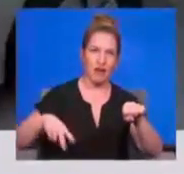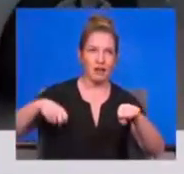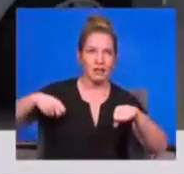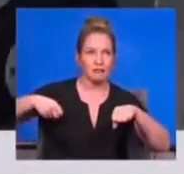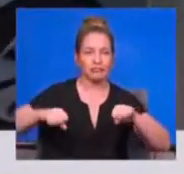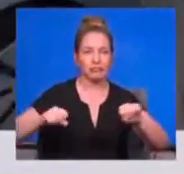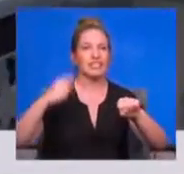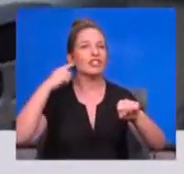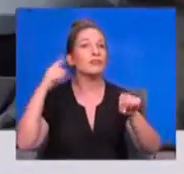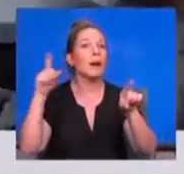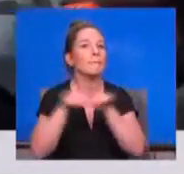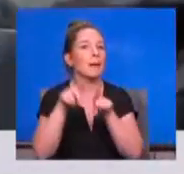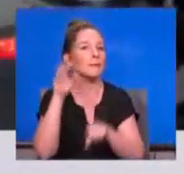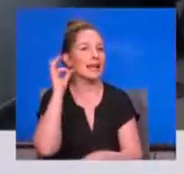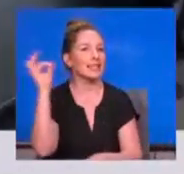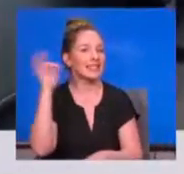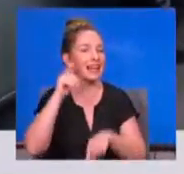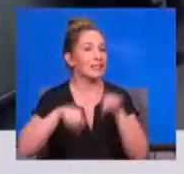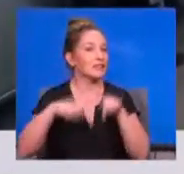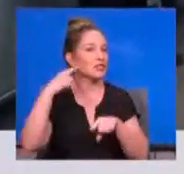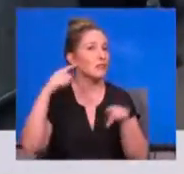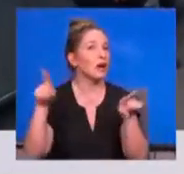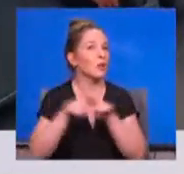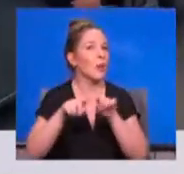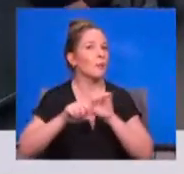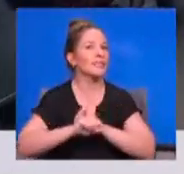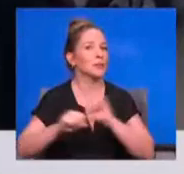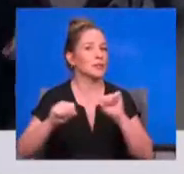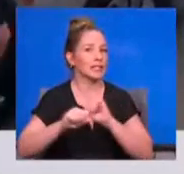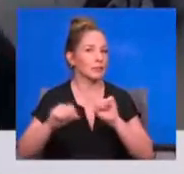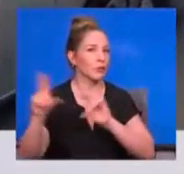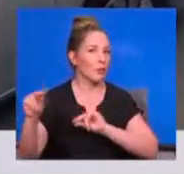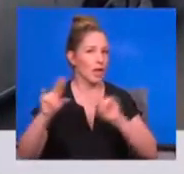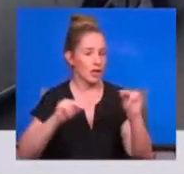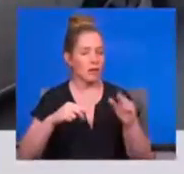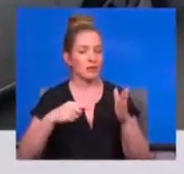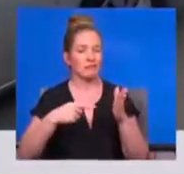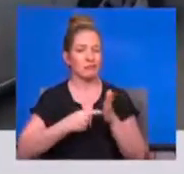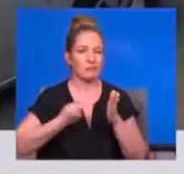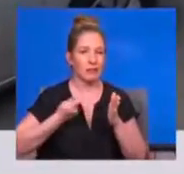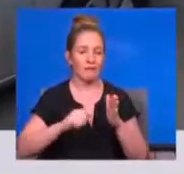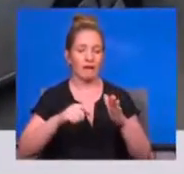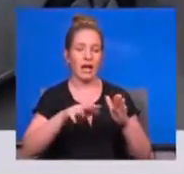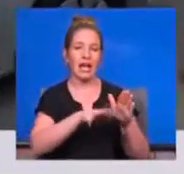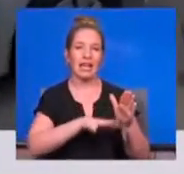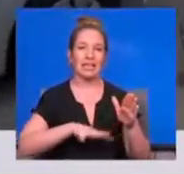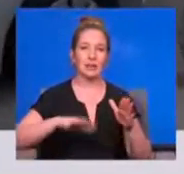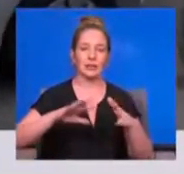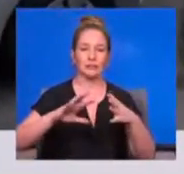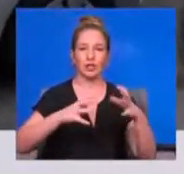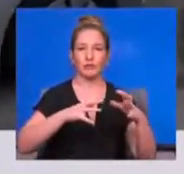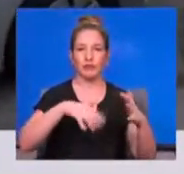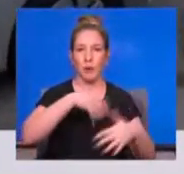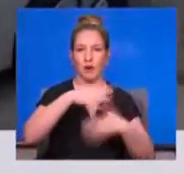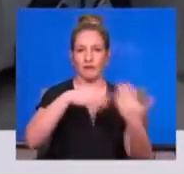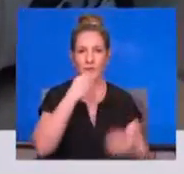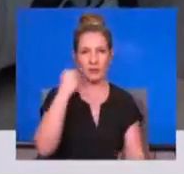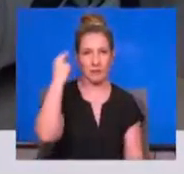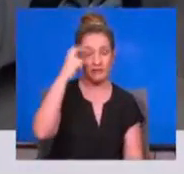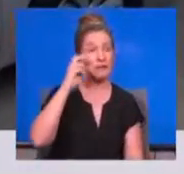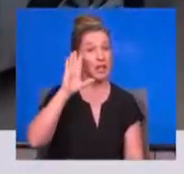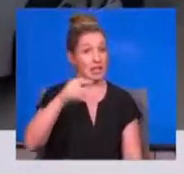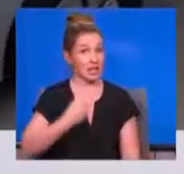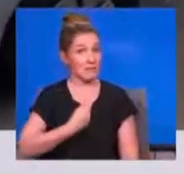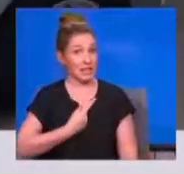לפעמים כמו פיצוצים, ככה עוברים ליד יישובים, בעיקר באזורים מעורבים. אני יכול להגיד לך, גם אני שומע באופן אישי מאנשים שגרים באזור כזה, וגם אפילו כמי